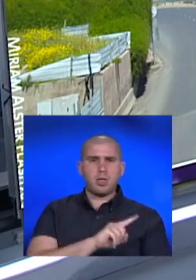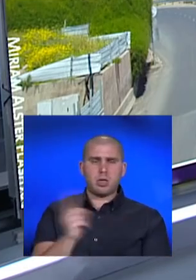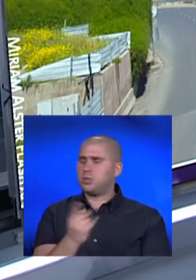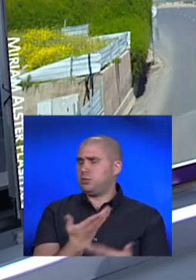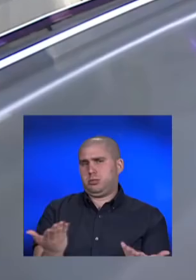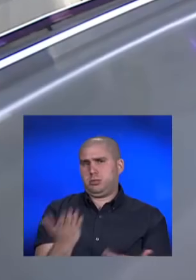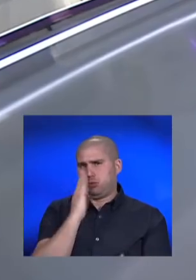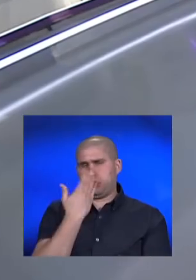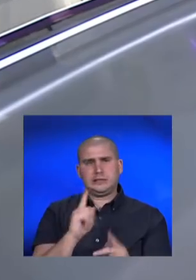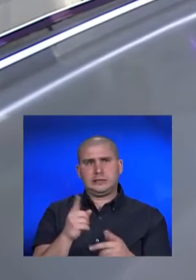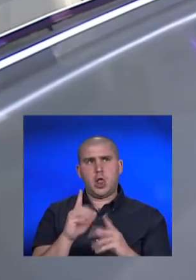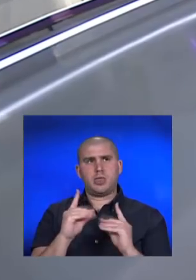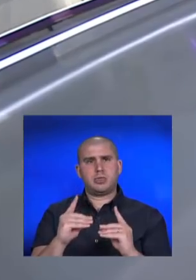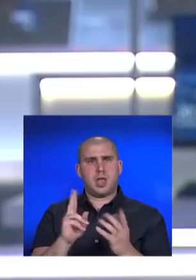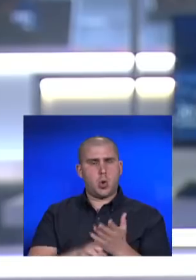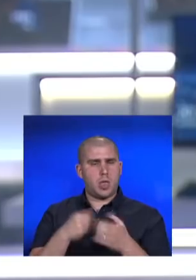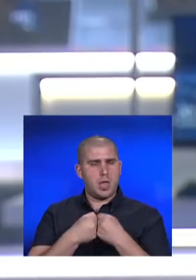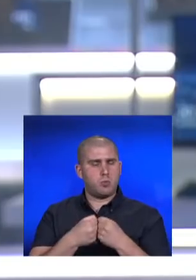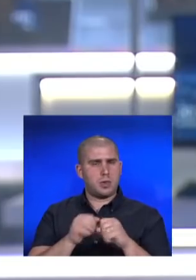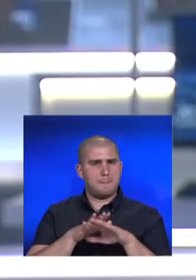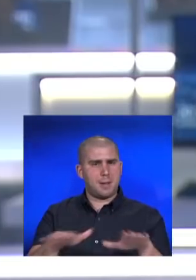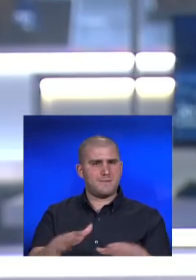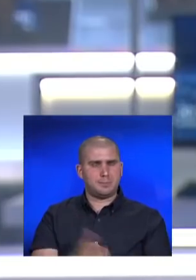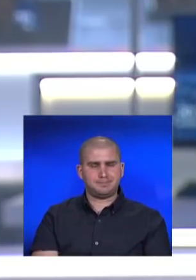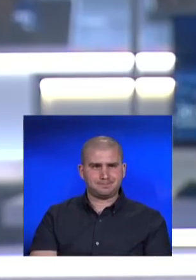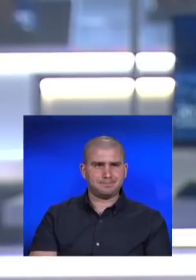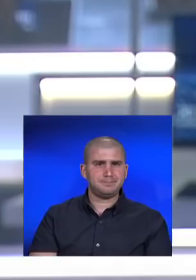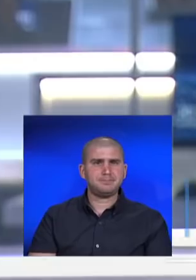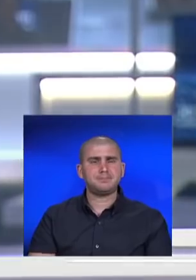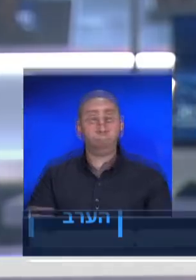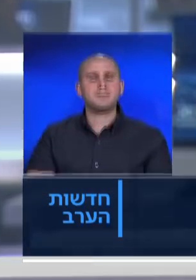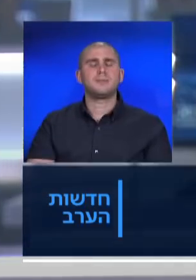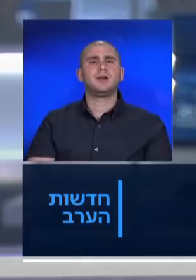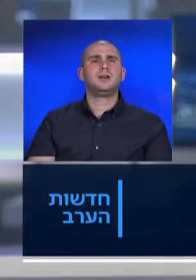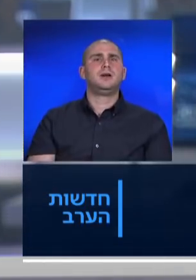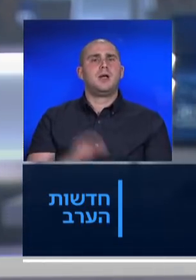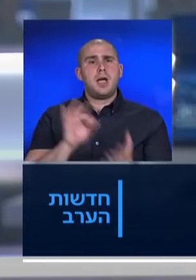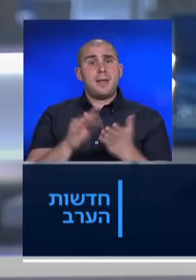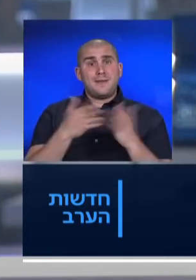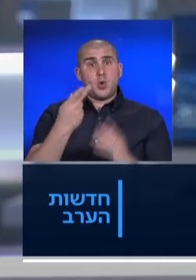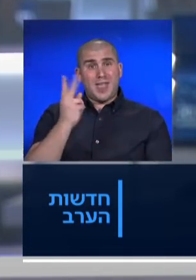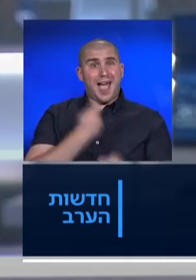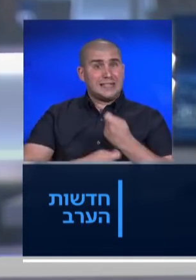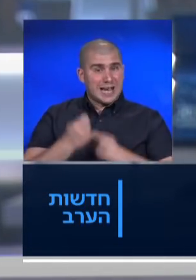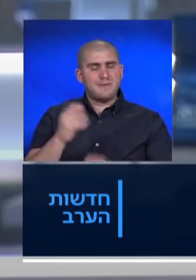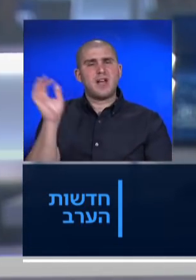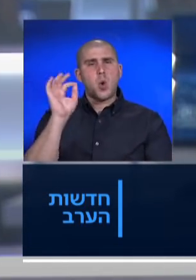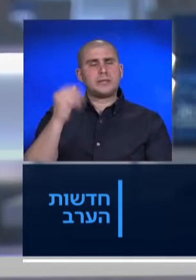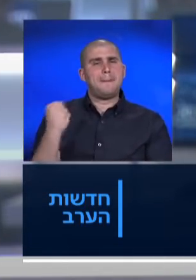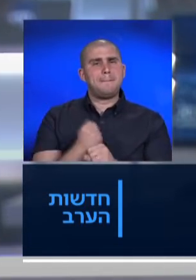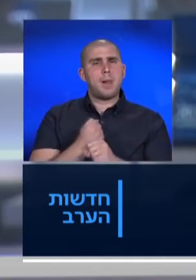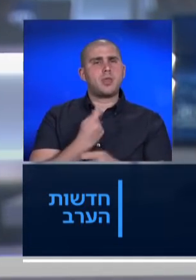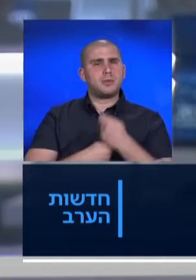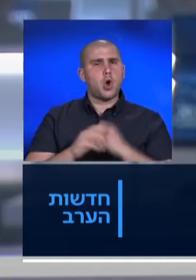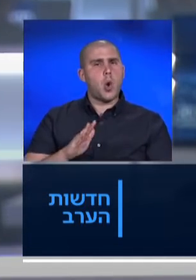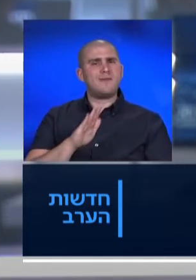המגפה. אלייך, מיכל. תודה רבה, שאול. ככל שנפתחים יותר עסקים ואחוזי הפעילות במשק עולים, נשאלת